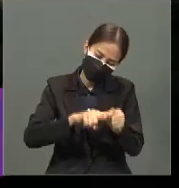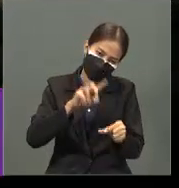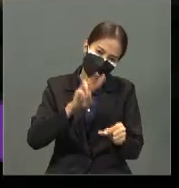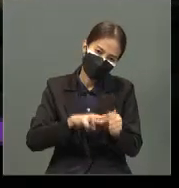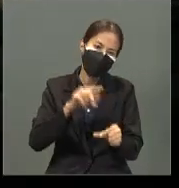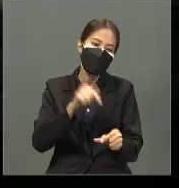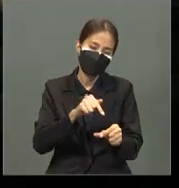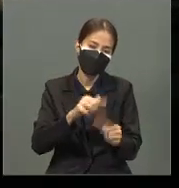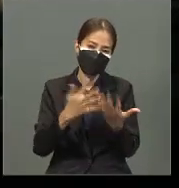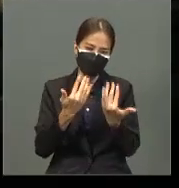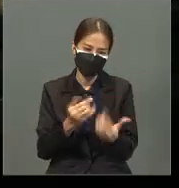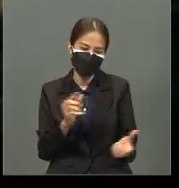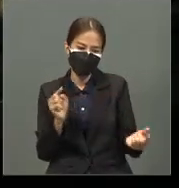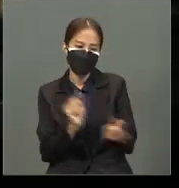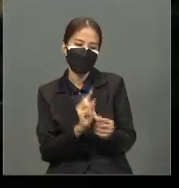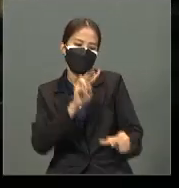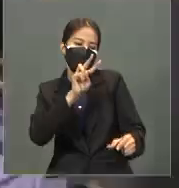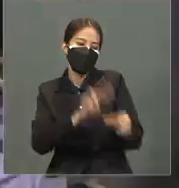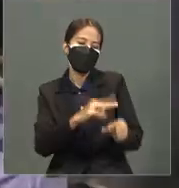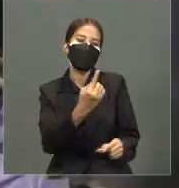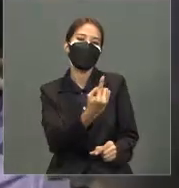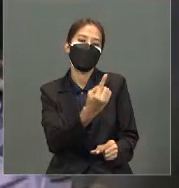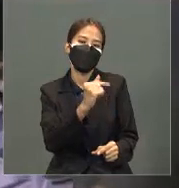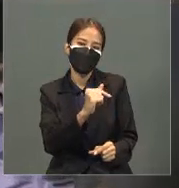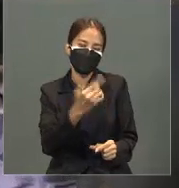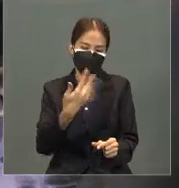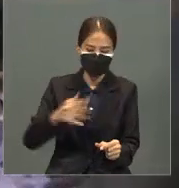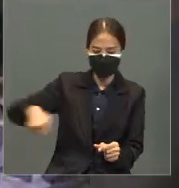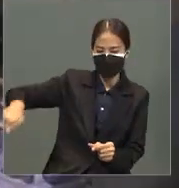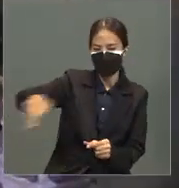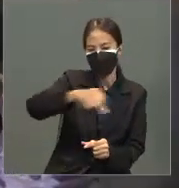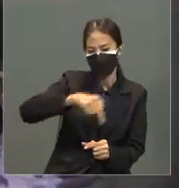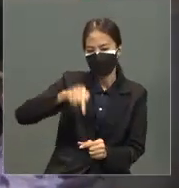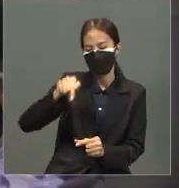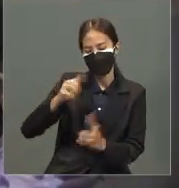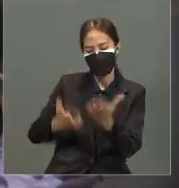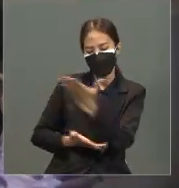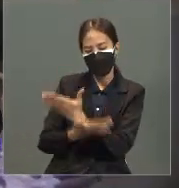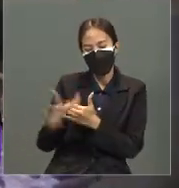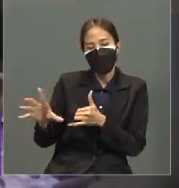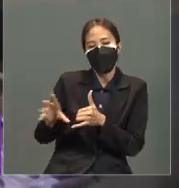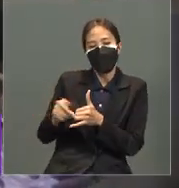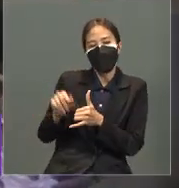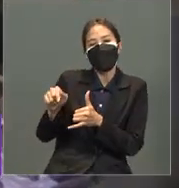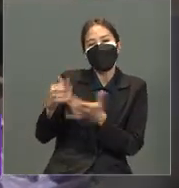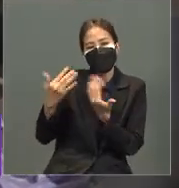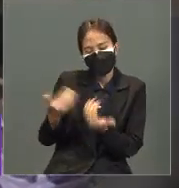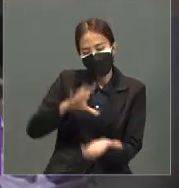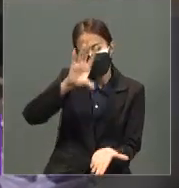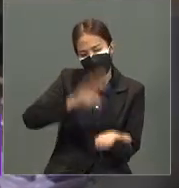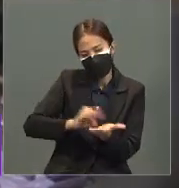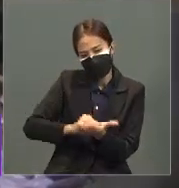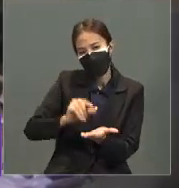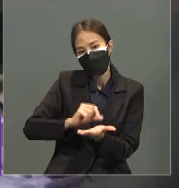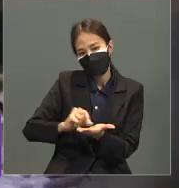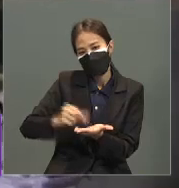บื้องต้นเนี่ยนะคะก็ไปพบติดเชื้อ1คนทำให้ที่เหลือเนี่ยกลายเป็นผู้สัมผัสเสี่ยงสูงในทันทีค่ะก็เลยทำบันทึกประจำวัน